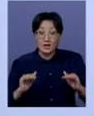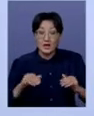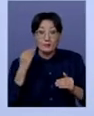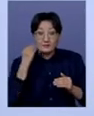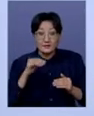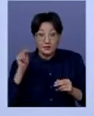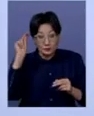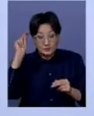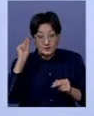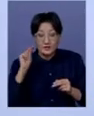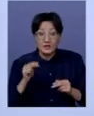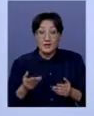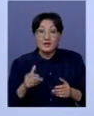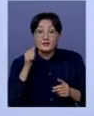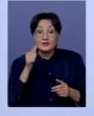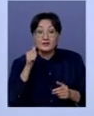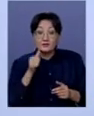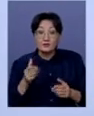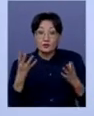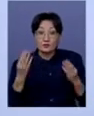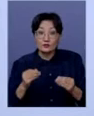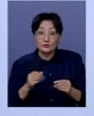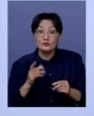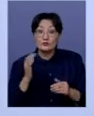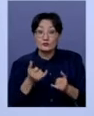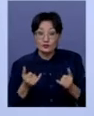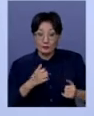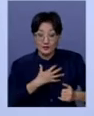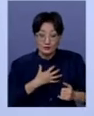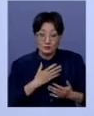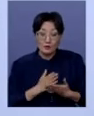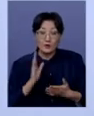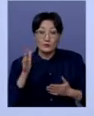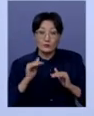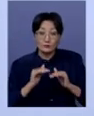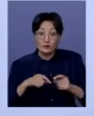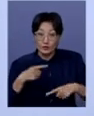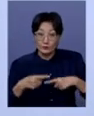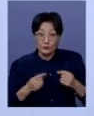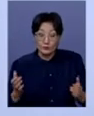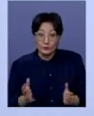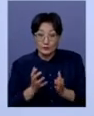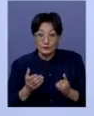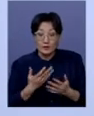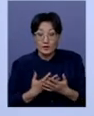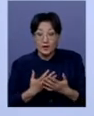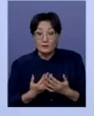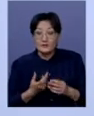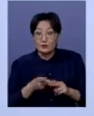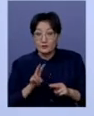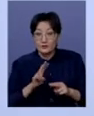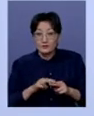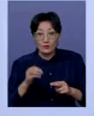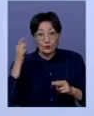сапалы білім алуын ел ертеңі үшін маңызы зор. Біз келер ұрпаққа қамқорлық танытқанда ғана сауатты, бәсекеге